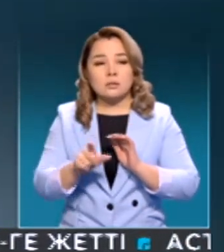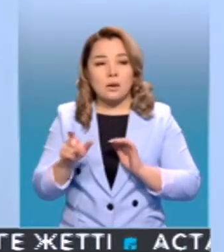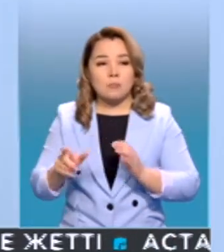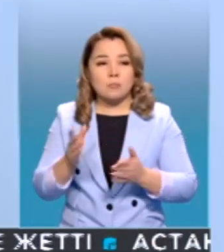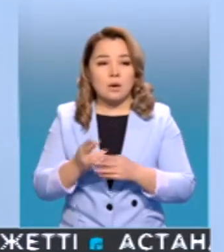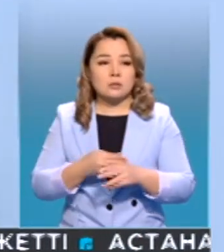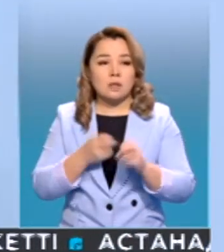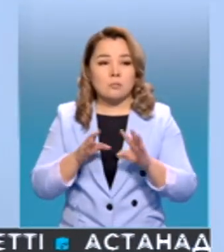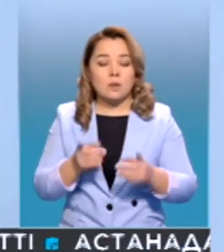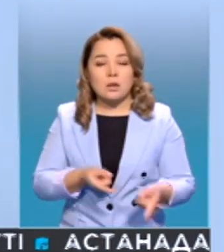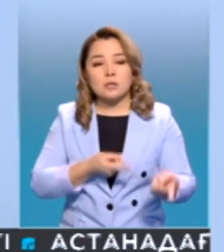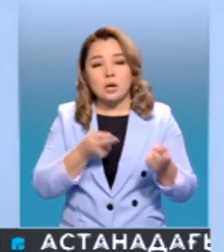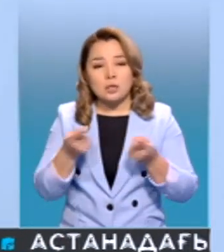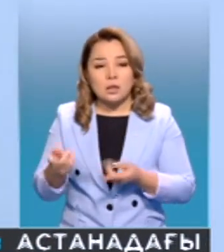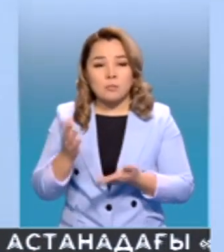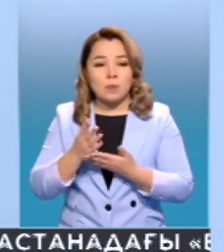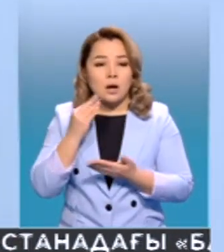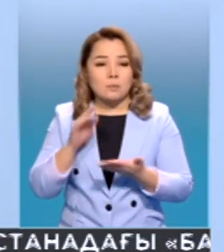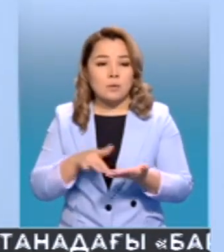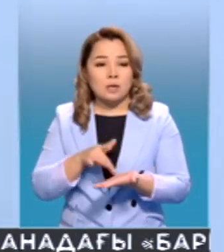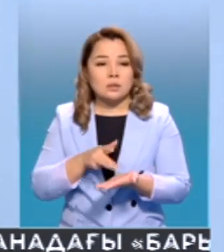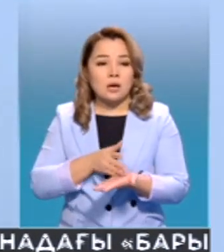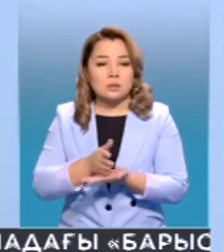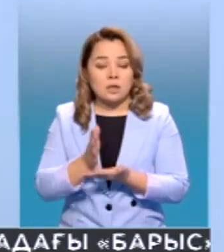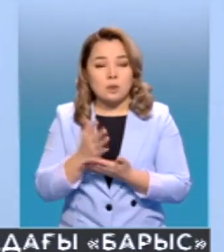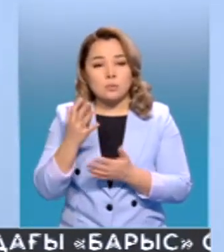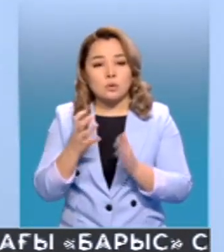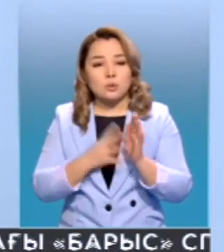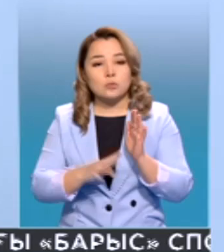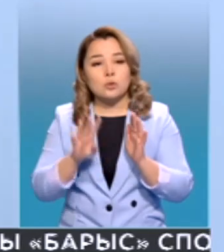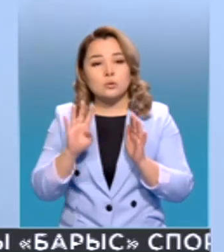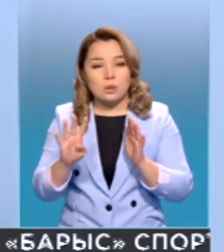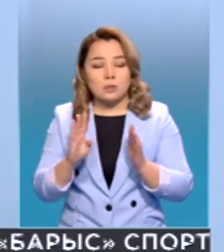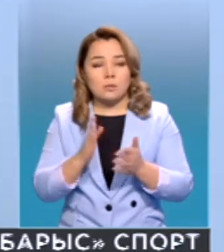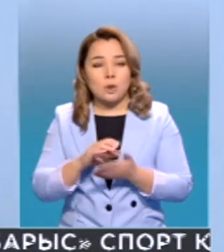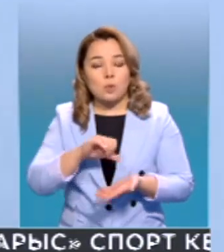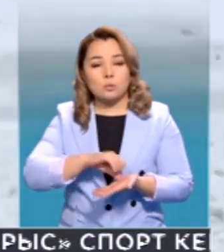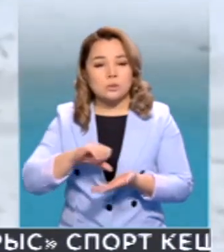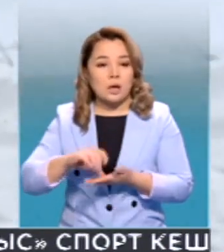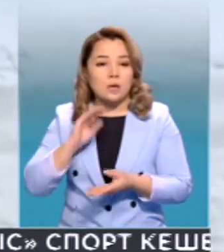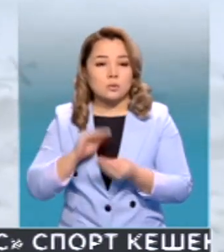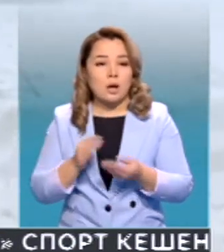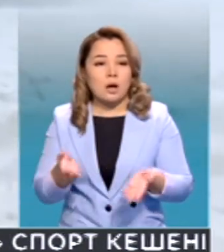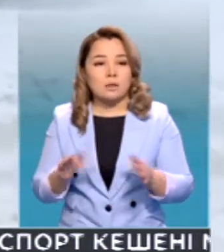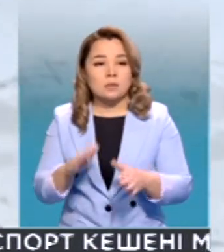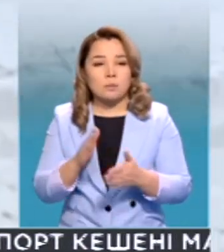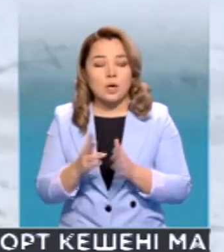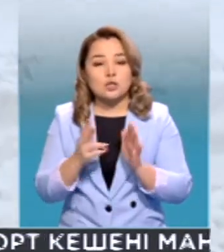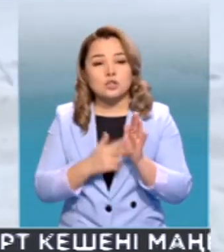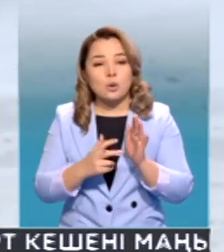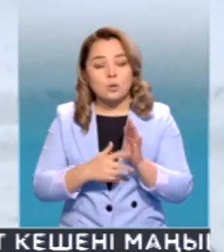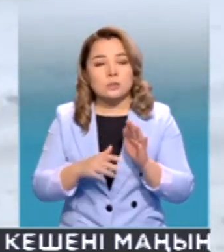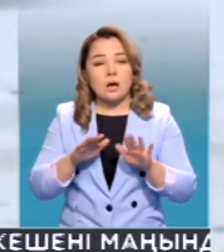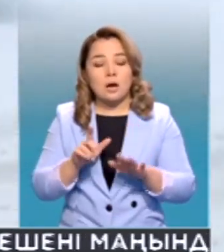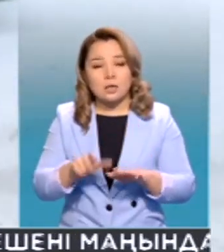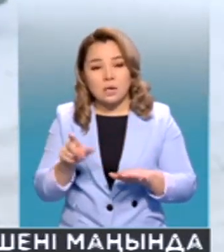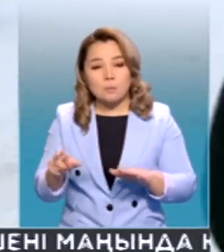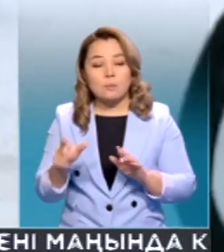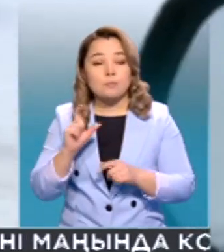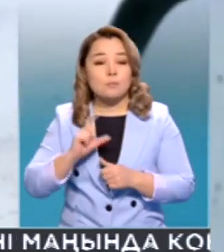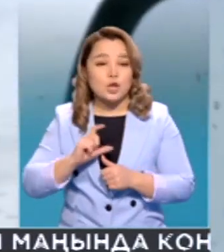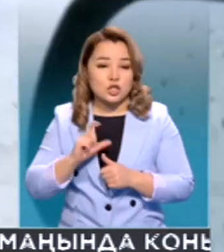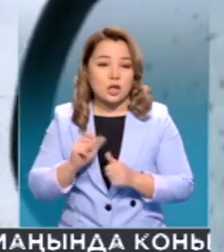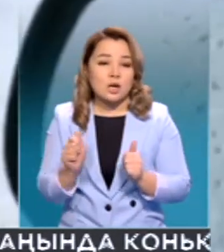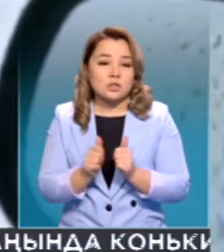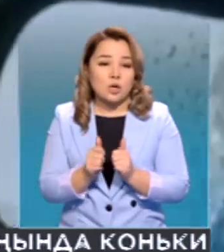жеткізіліп, Алматы бағытына қарай жол тартқан 594 автокөлік учаскелерде тұрақтады. Ондағы 800 адам мешіттерге, 400 адам